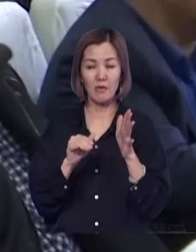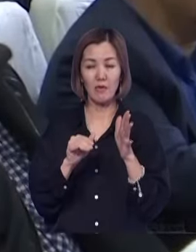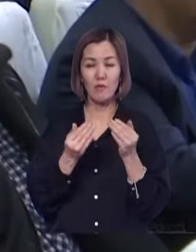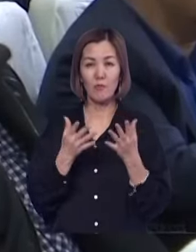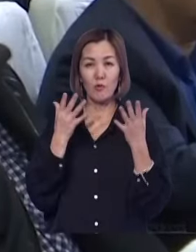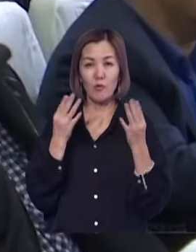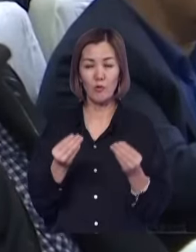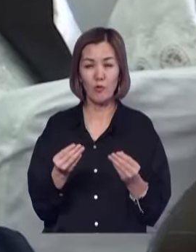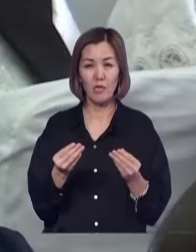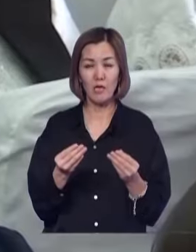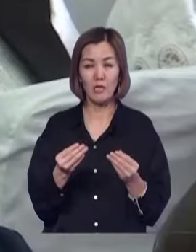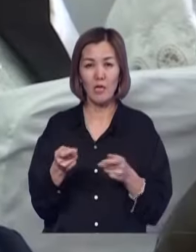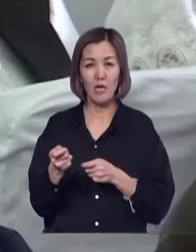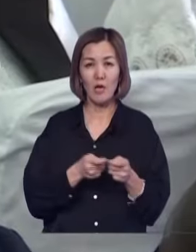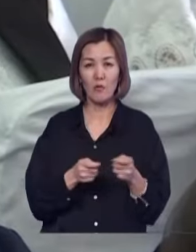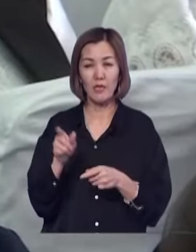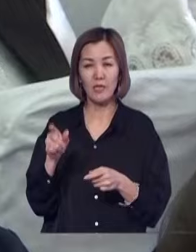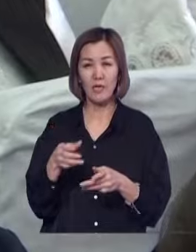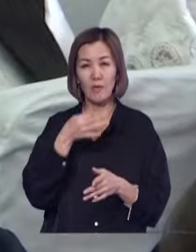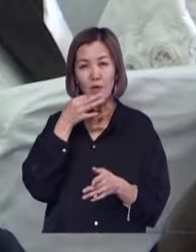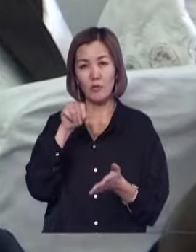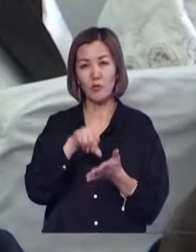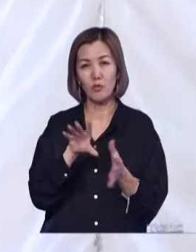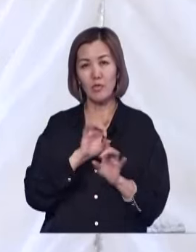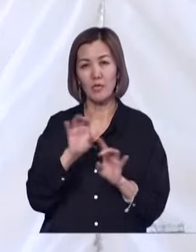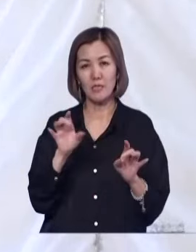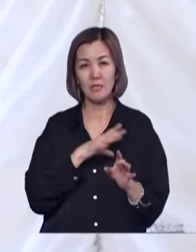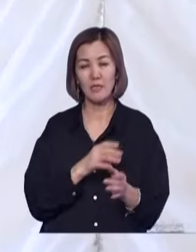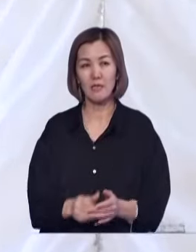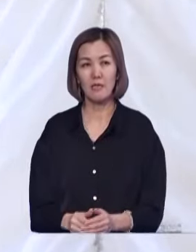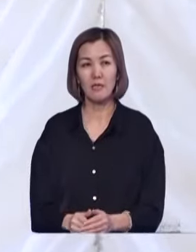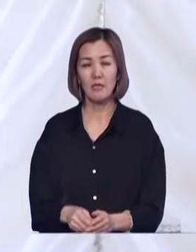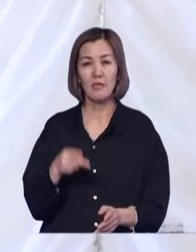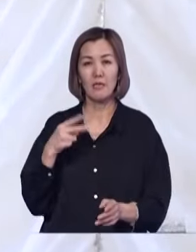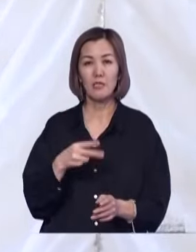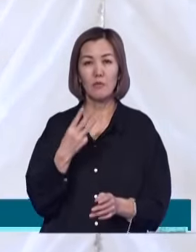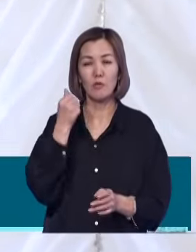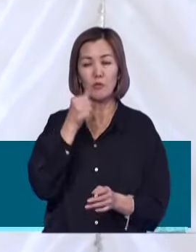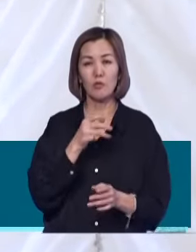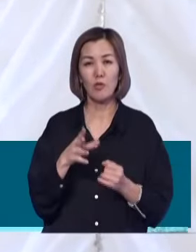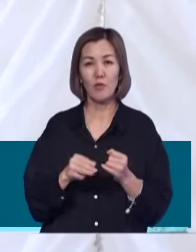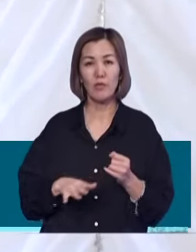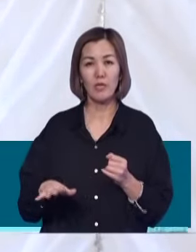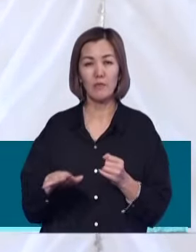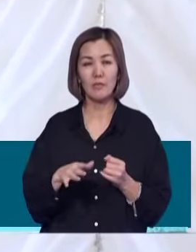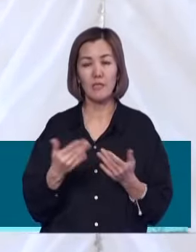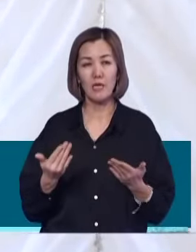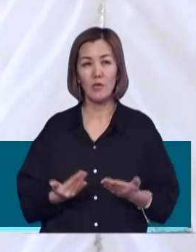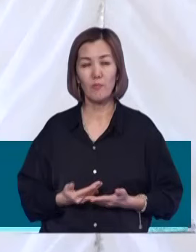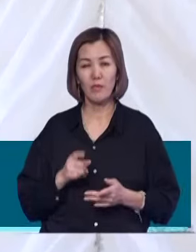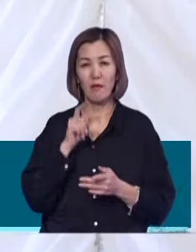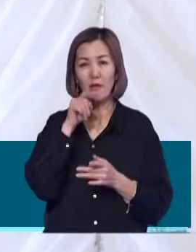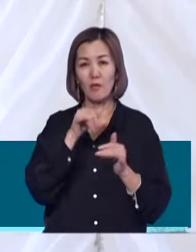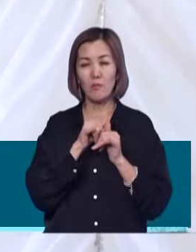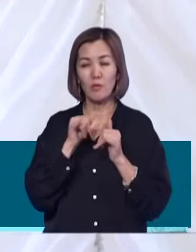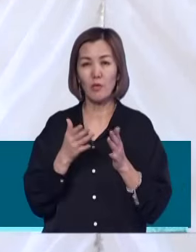Бұл туралы аудан әкімі өз есебінде мәлімдеді. 2023 жылы ауданымызда әлеуметтік экономикалық